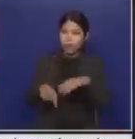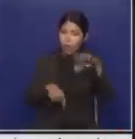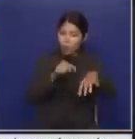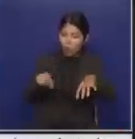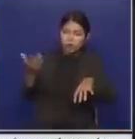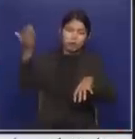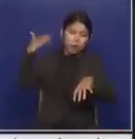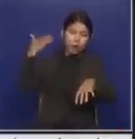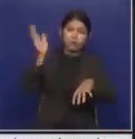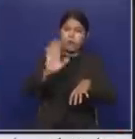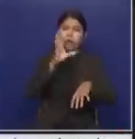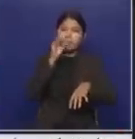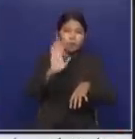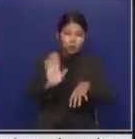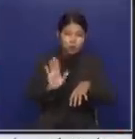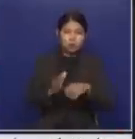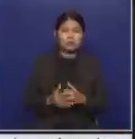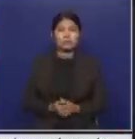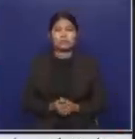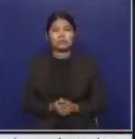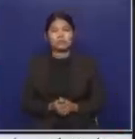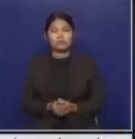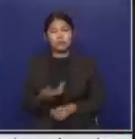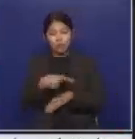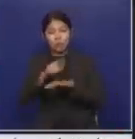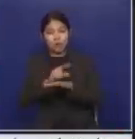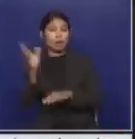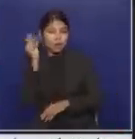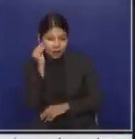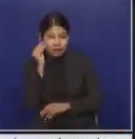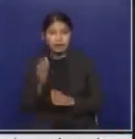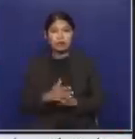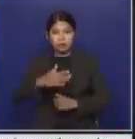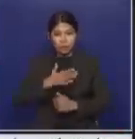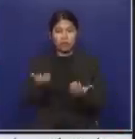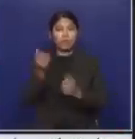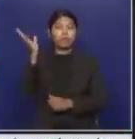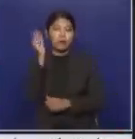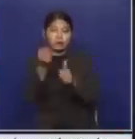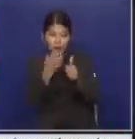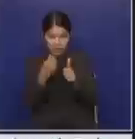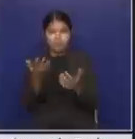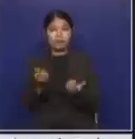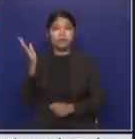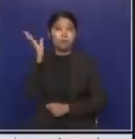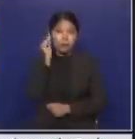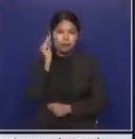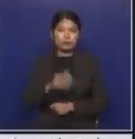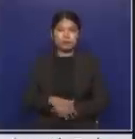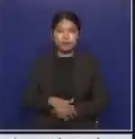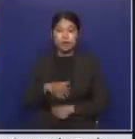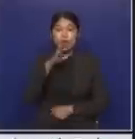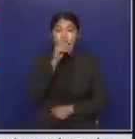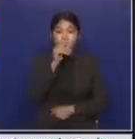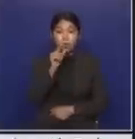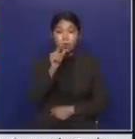ในอดีตกับครับครับท่านประธานครับฟังผมสักนิดครับจะเข้าใจถึงเจตนารมณ์ที่ดีแต่ผมรับกับคำแนะนำเข้าใจครับแต่ว่าไม่อยากให้